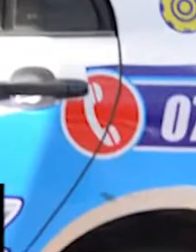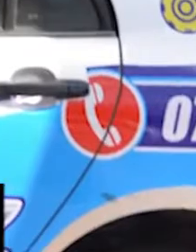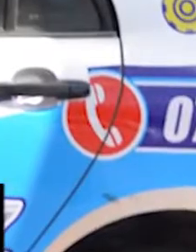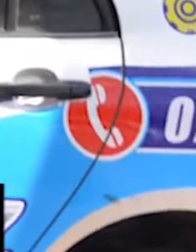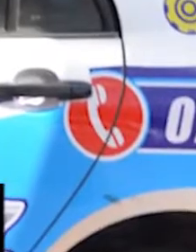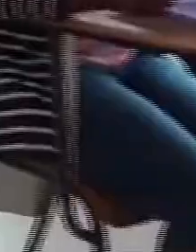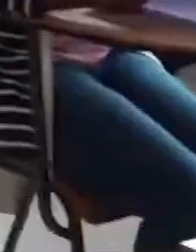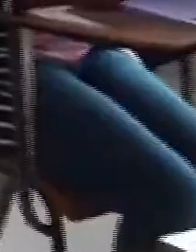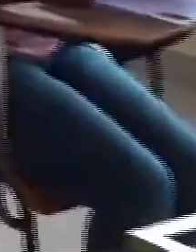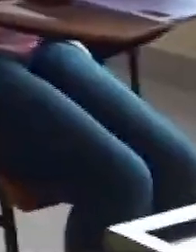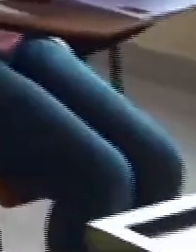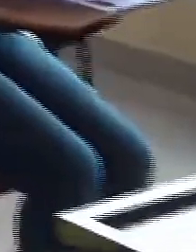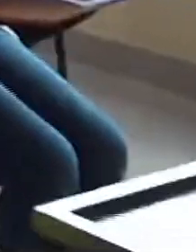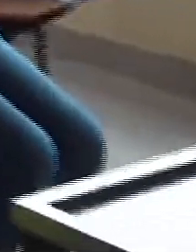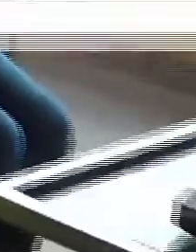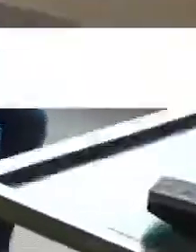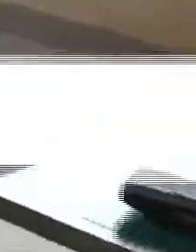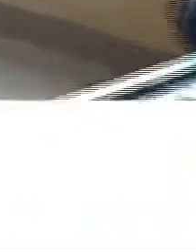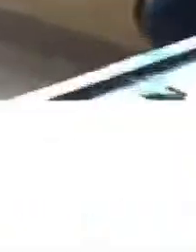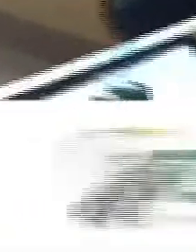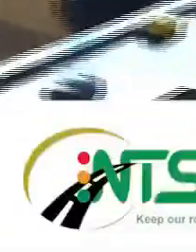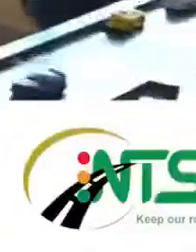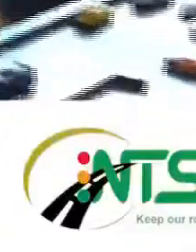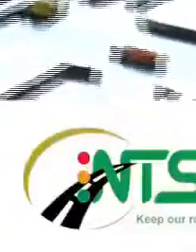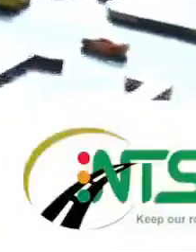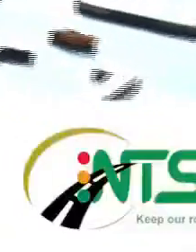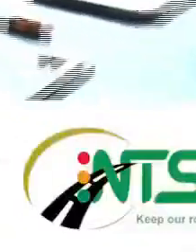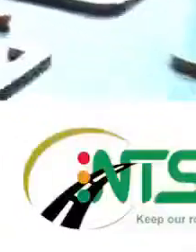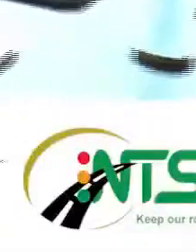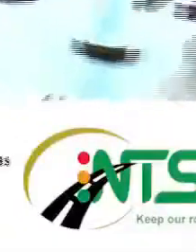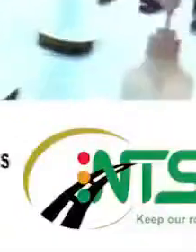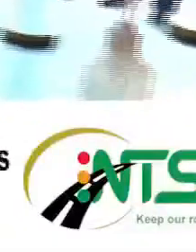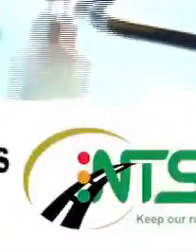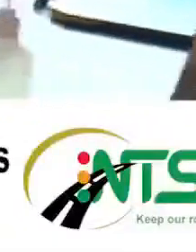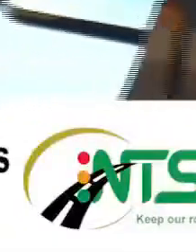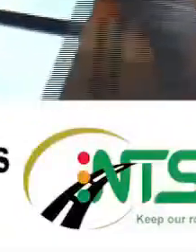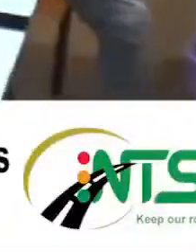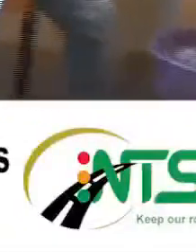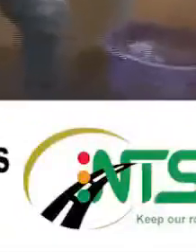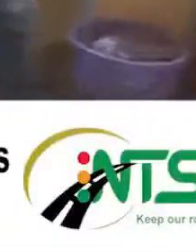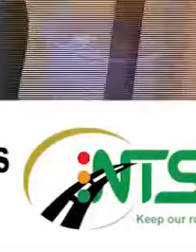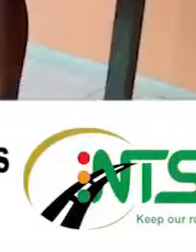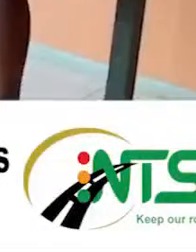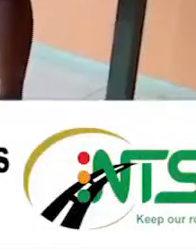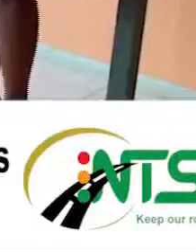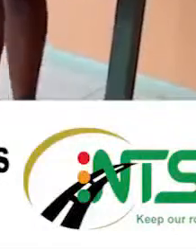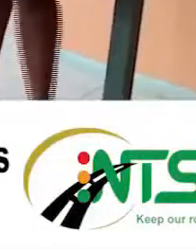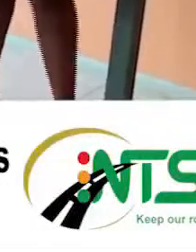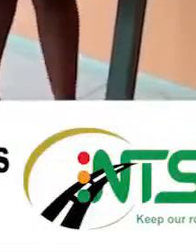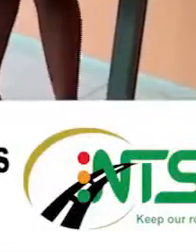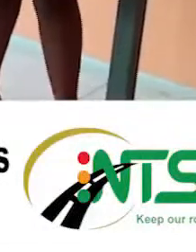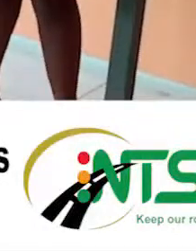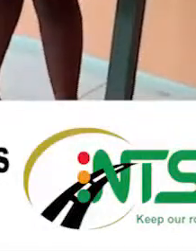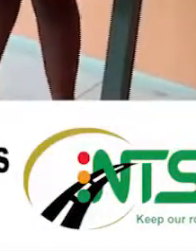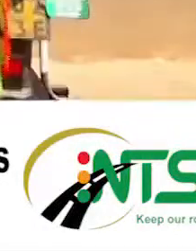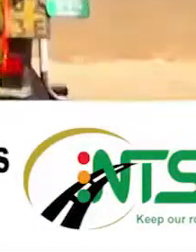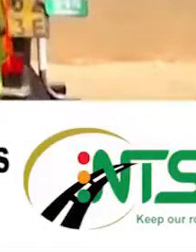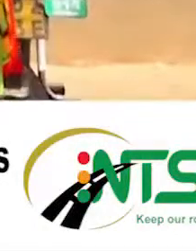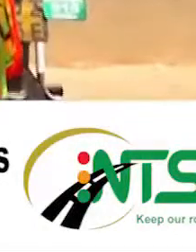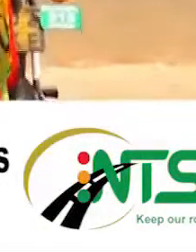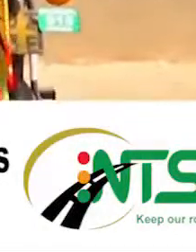Advanced Driving tumerejelea huduma zetu, na hii ni baada ya kuhakikisha kwamba tumezingatia mikakati ambayo imetengwa na serikali